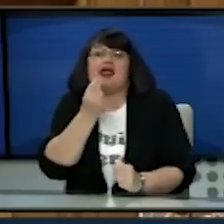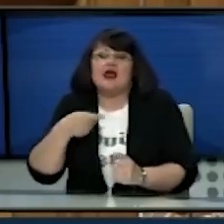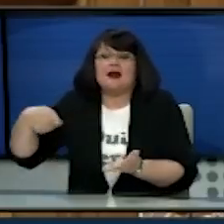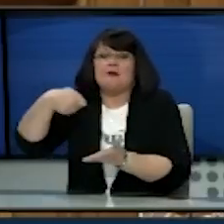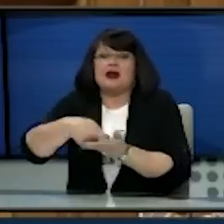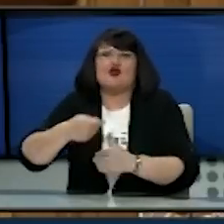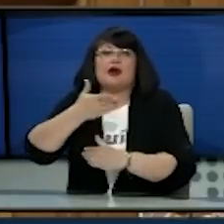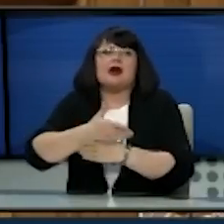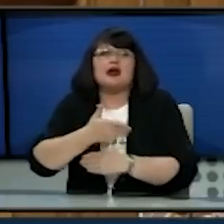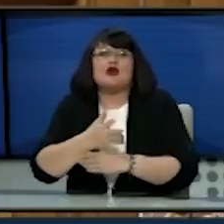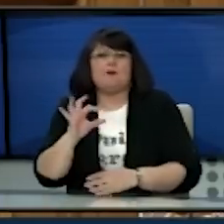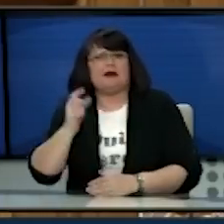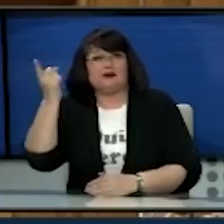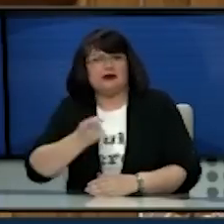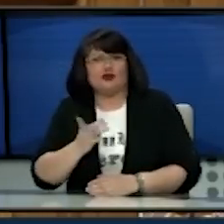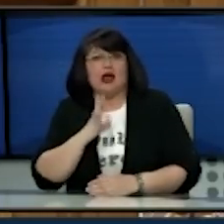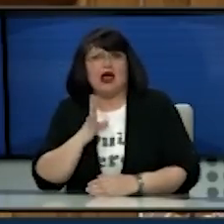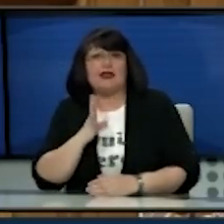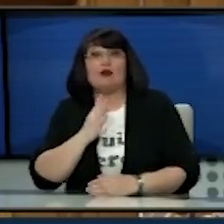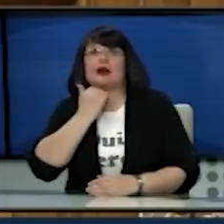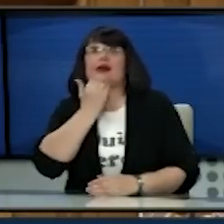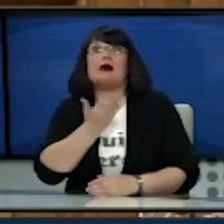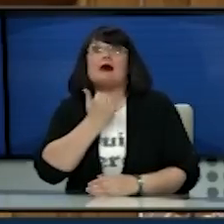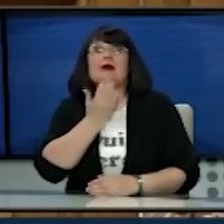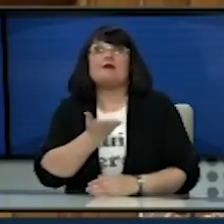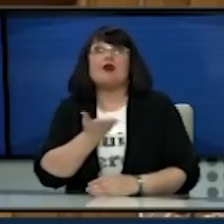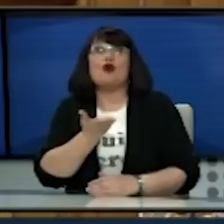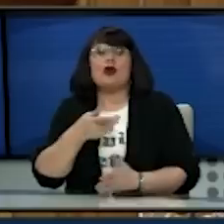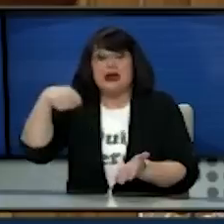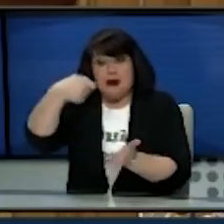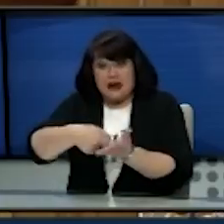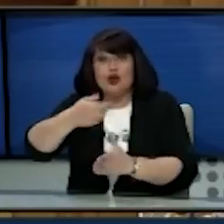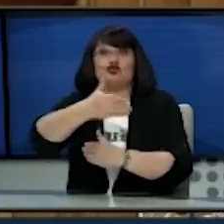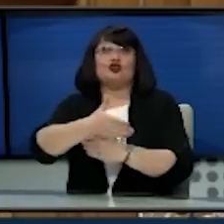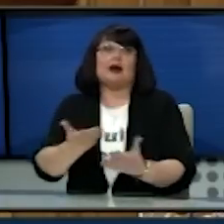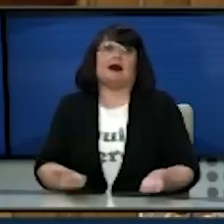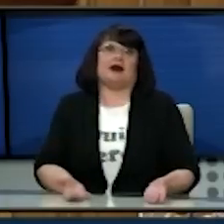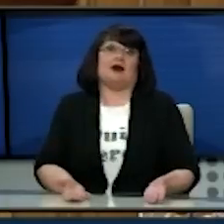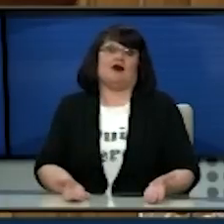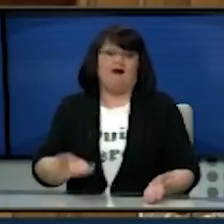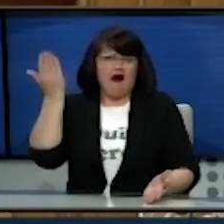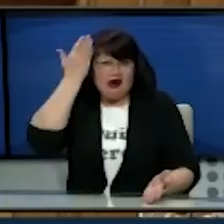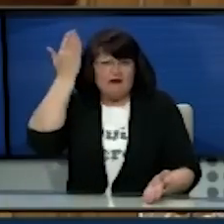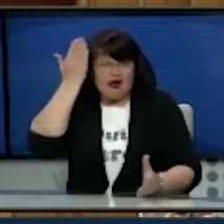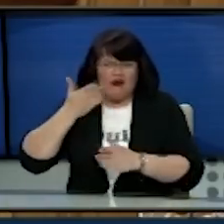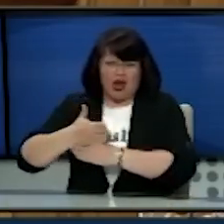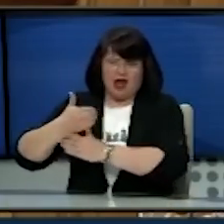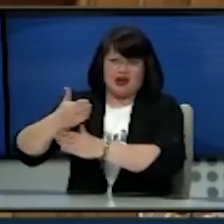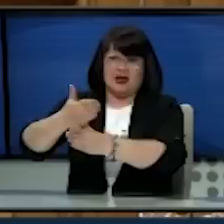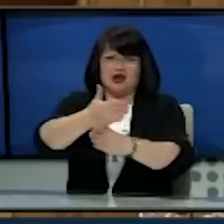ενίκιο, ενώ σχεδόν το 50% δεν μπορεί να το καλύψει. Τα υψηλά ενίκια